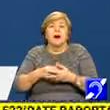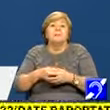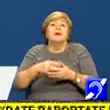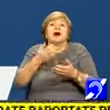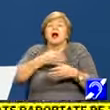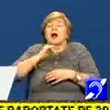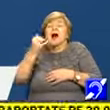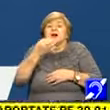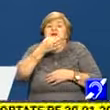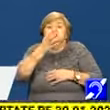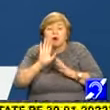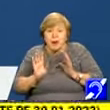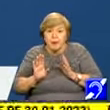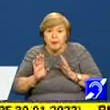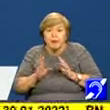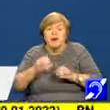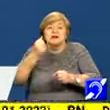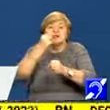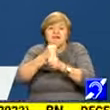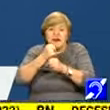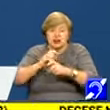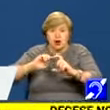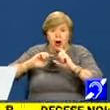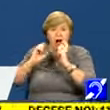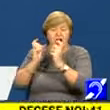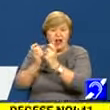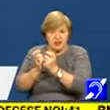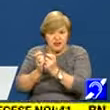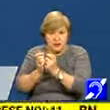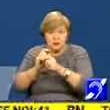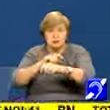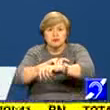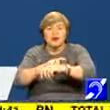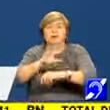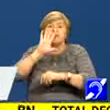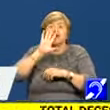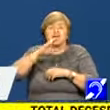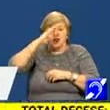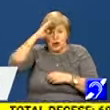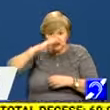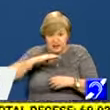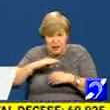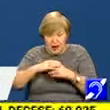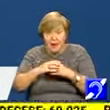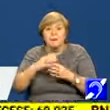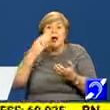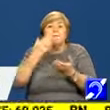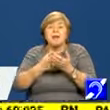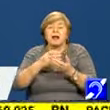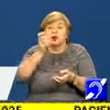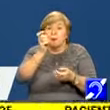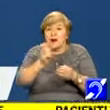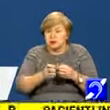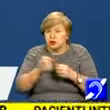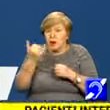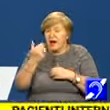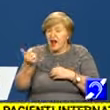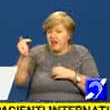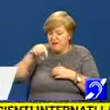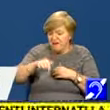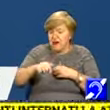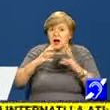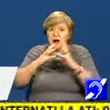precizează următorul lucru. Se instituie măsura carantinei cu o durată de 5 zile pentru persoanele care sosesc în